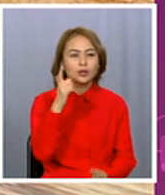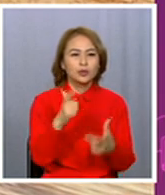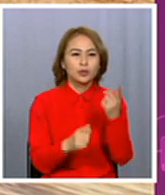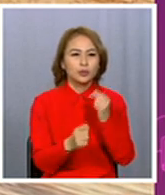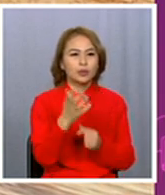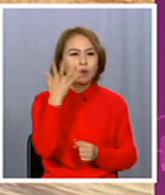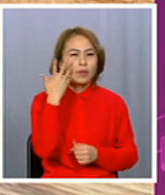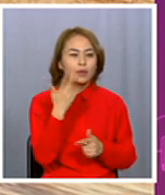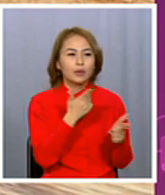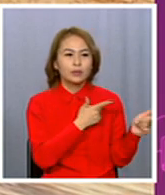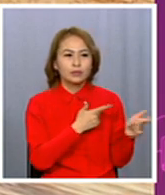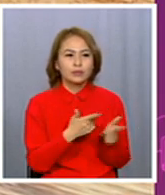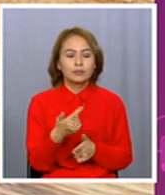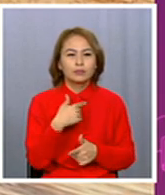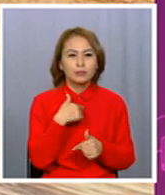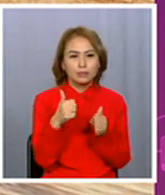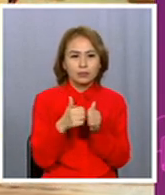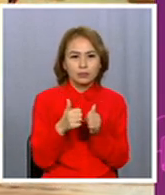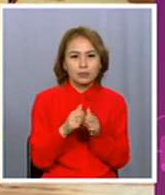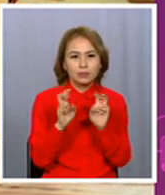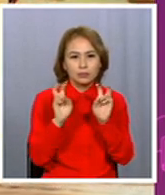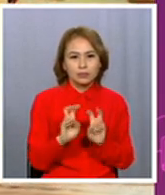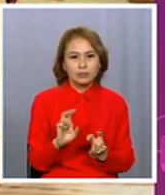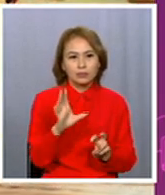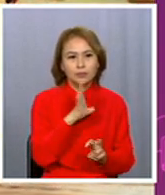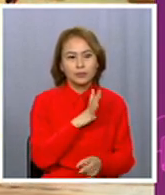мен қасында тұрдым, әже.